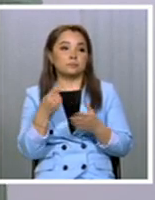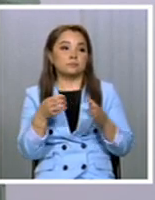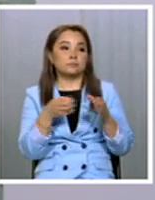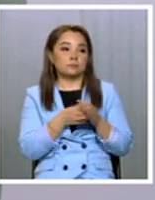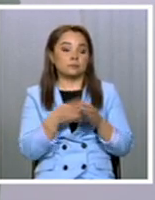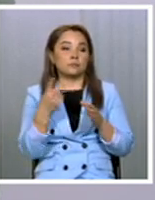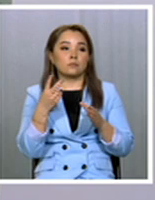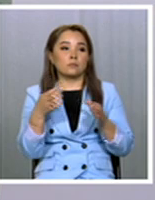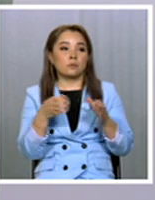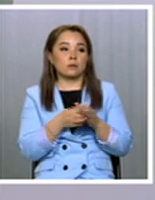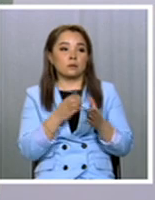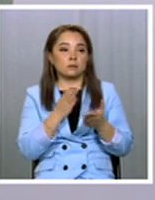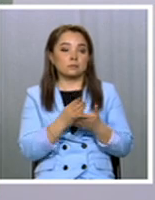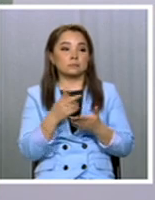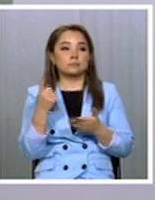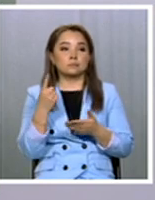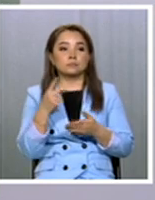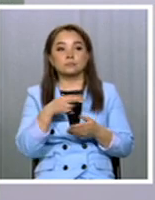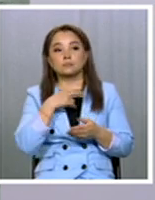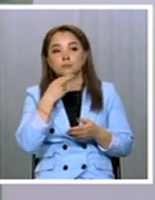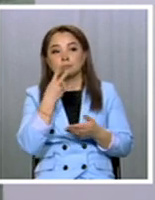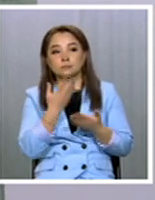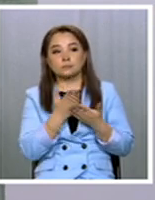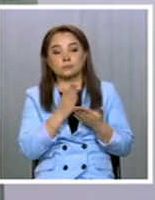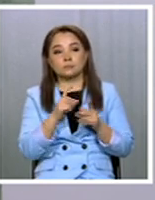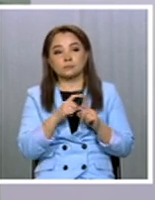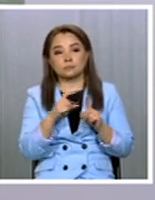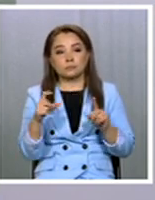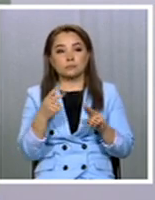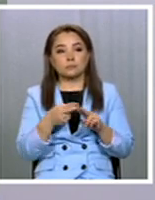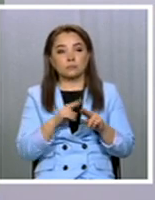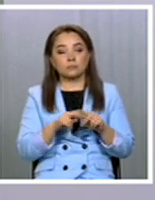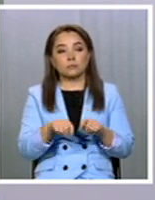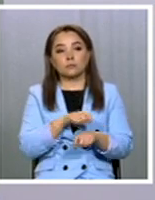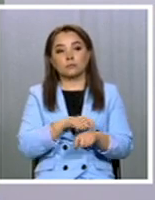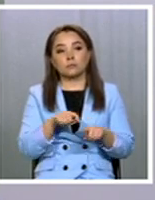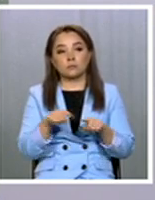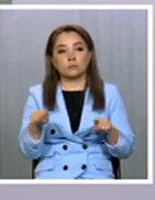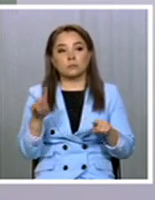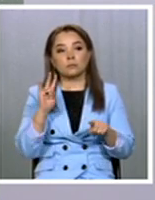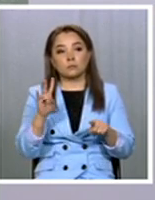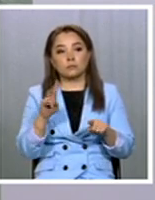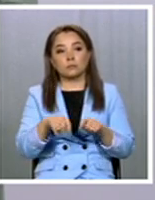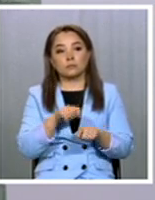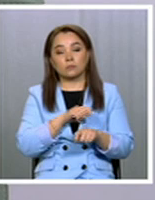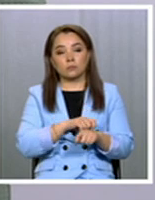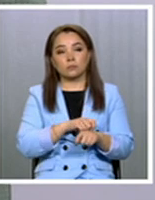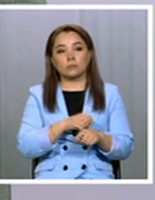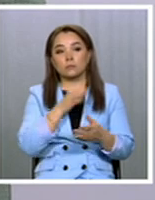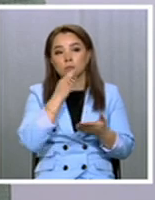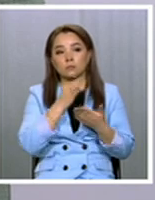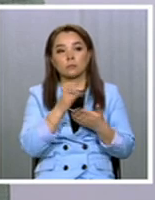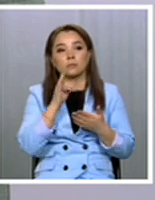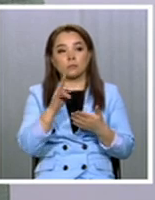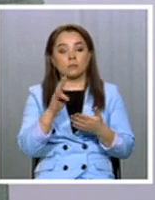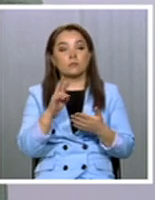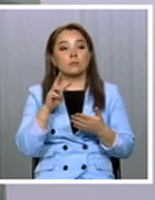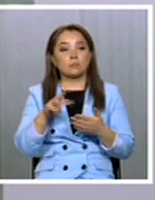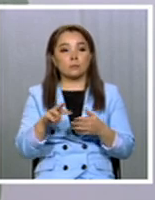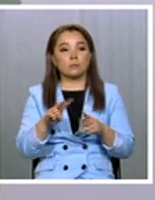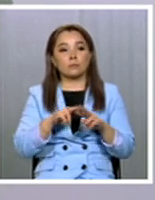екінші шарт. Бірінші шартты қарайық. Мұнда ұзындығы N метр ағашты M бірдей бөлікке бөлуіміз